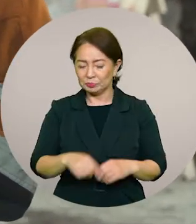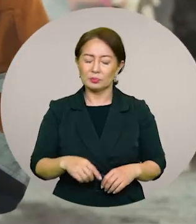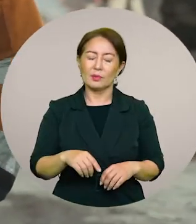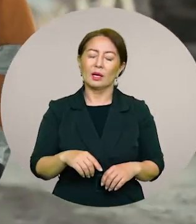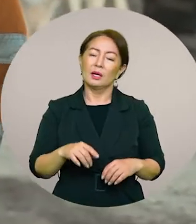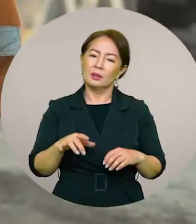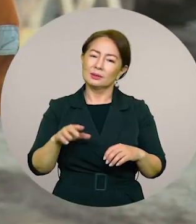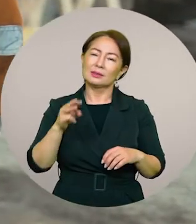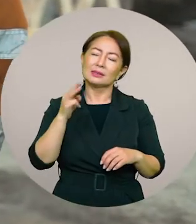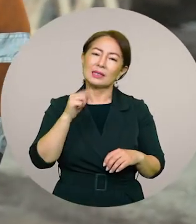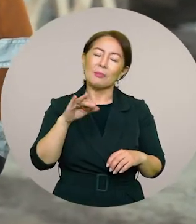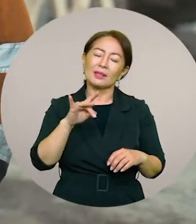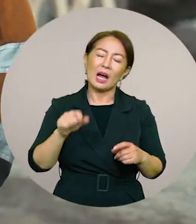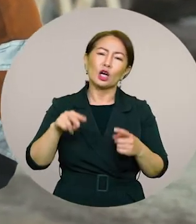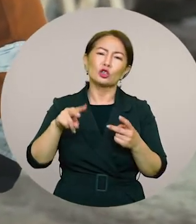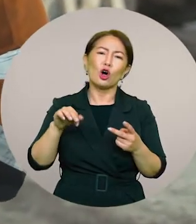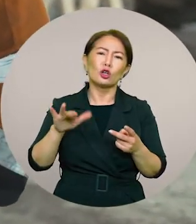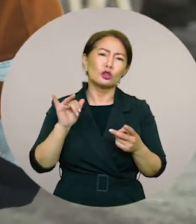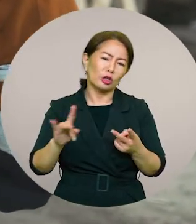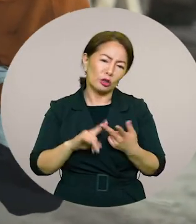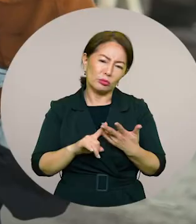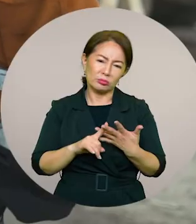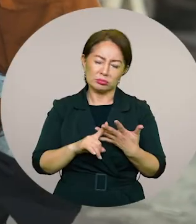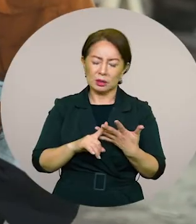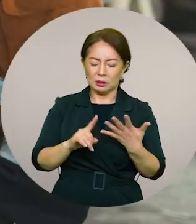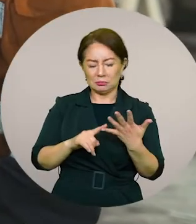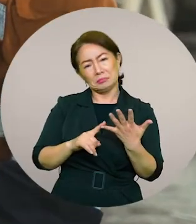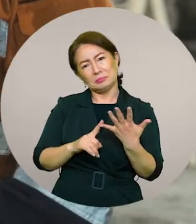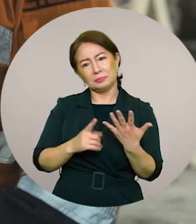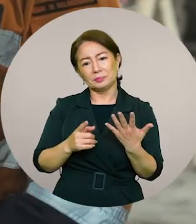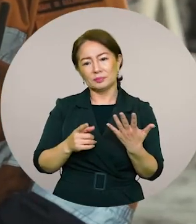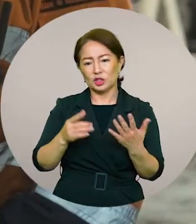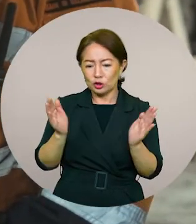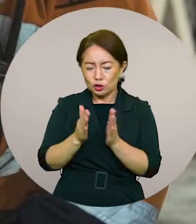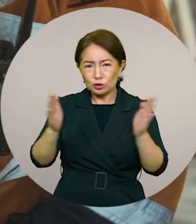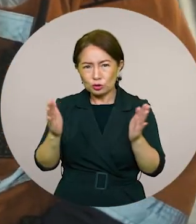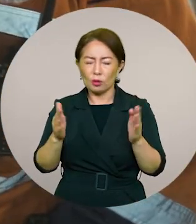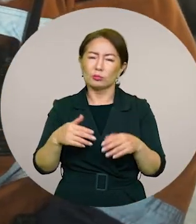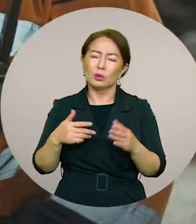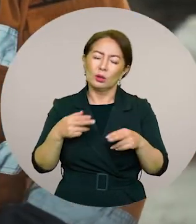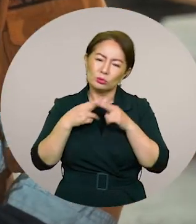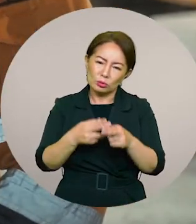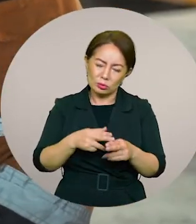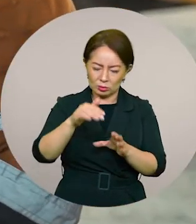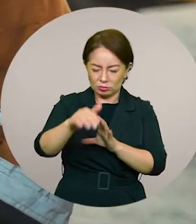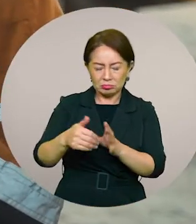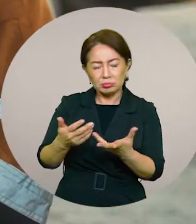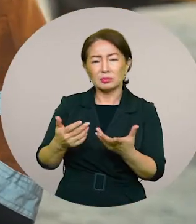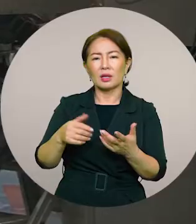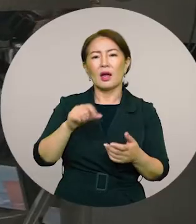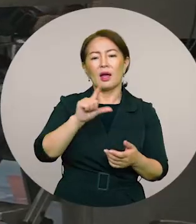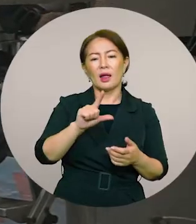Энэ сэндвтер болохоор Dump Truck, Loader, HT дээр болохоор одоо жижиг тоног туслах тоног гэж